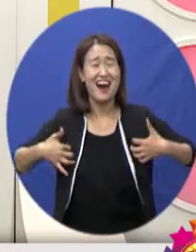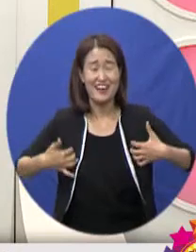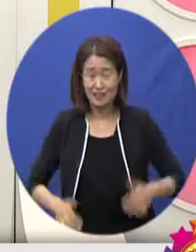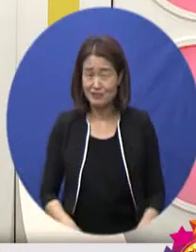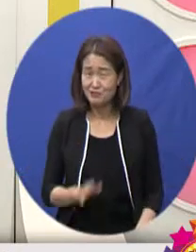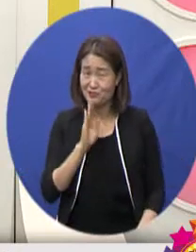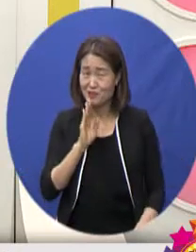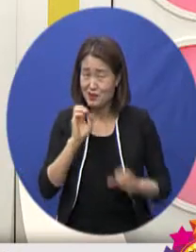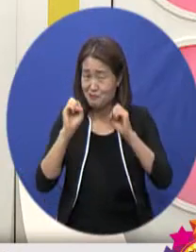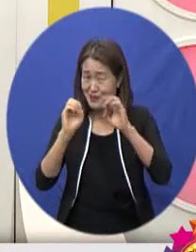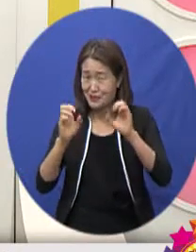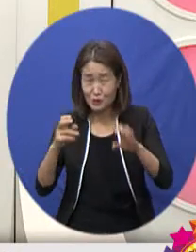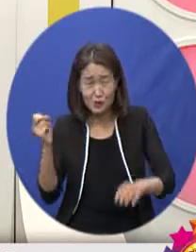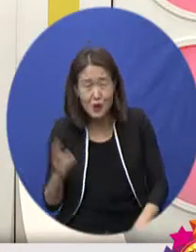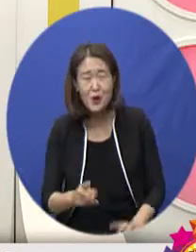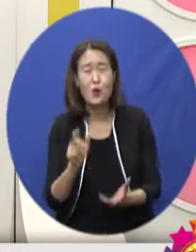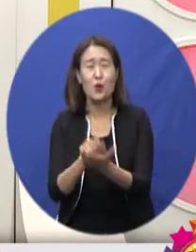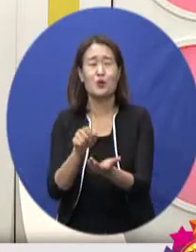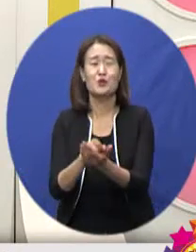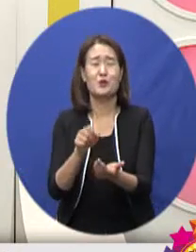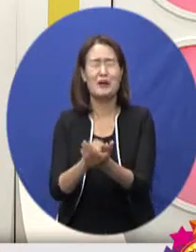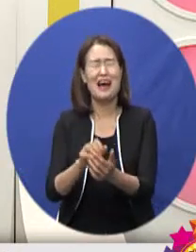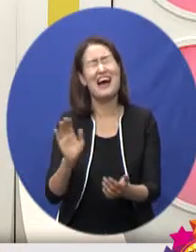아, 또 방송에서 그런 얘기를 했었구나.